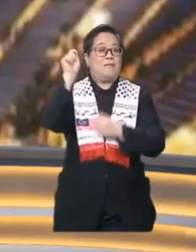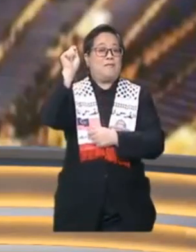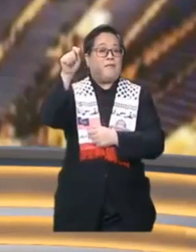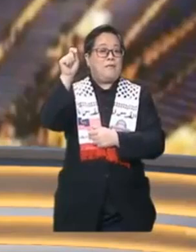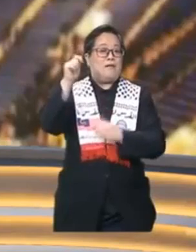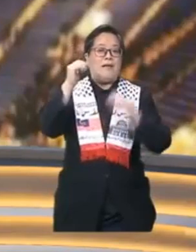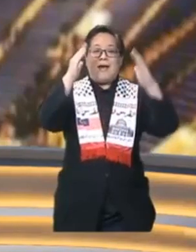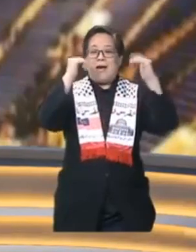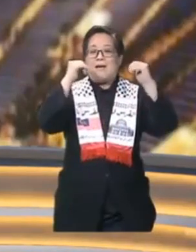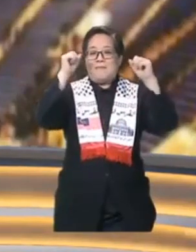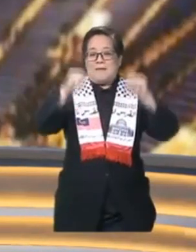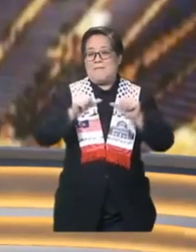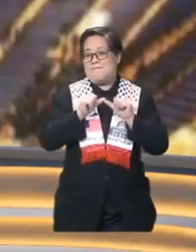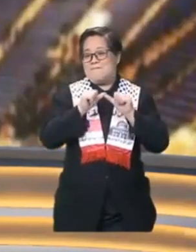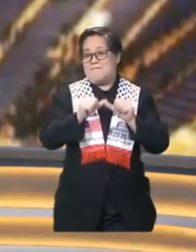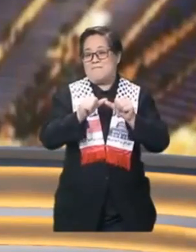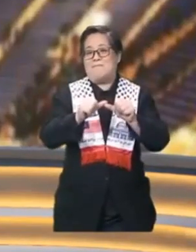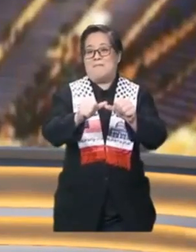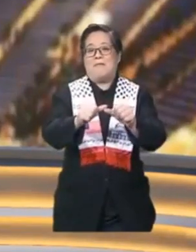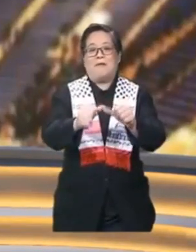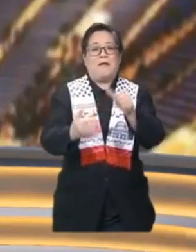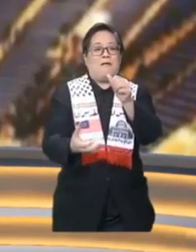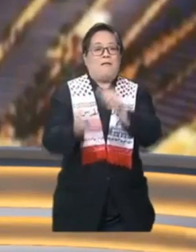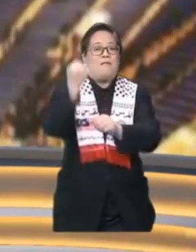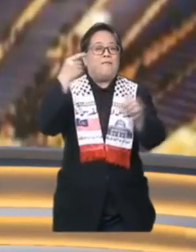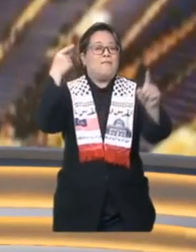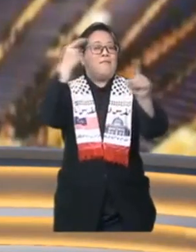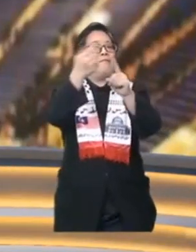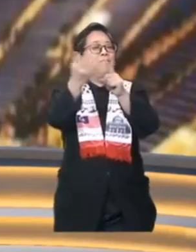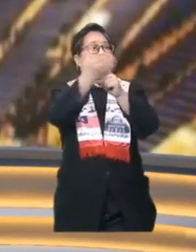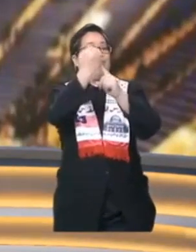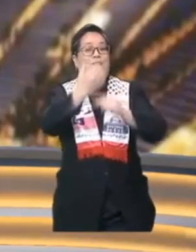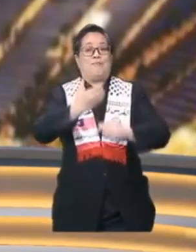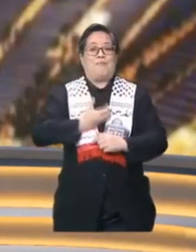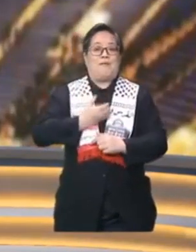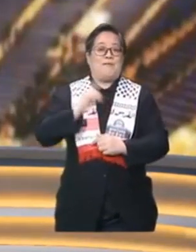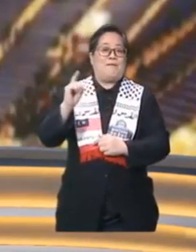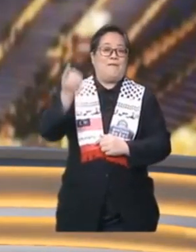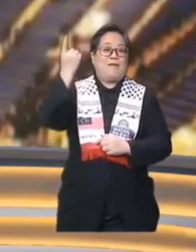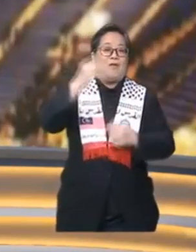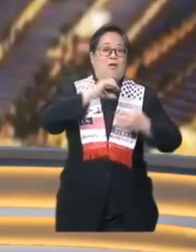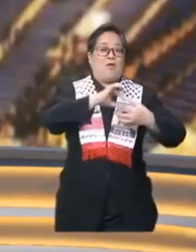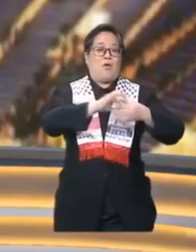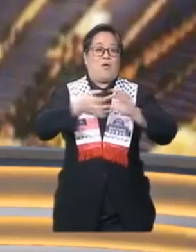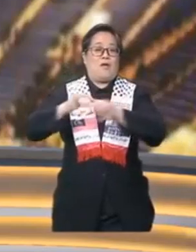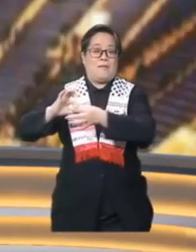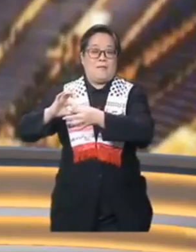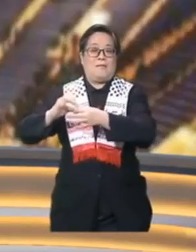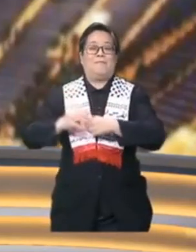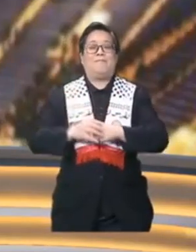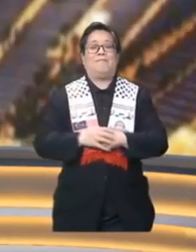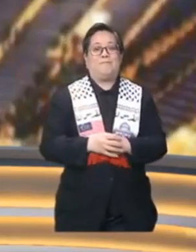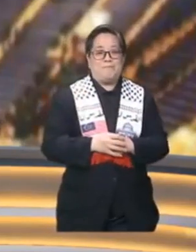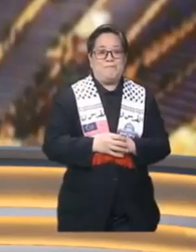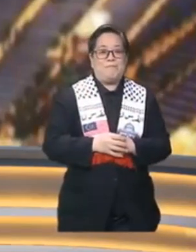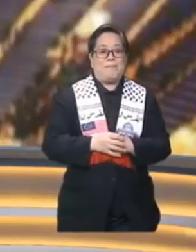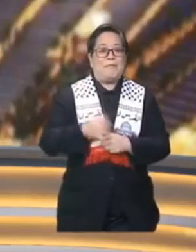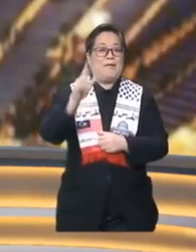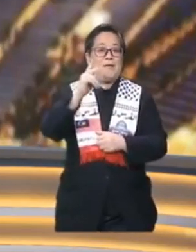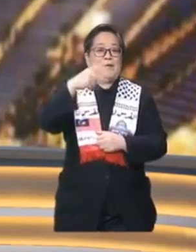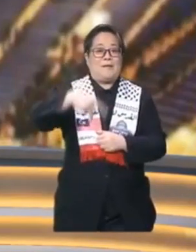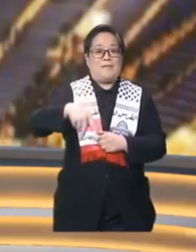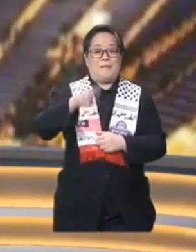Kem badminton negara diharap dapat mengekalkan momentum kemenangan demi merealisasikan impian negara membawa pulang pingat emas sulung sukan